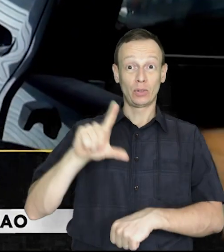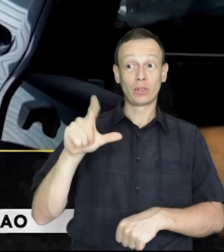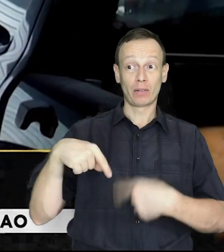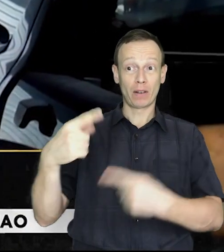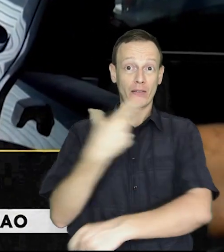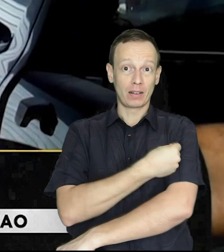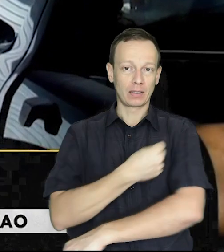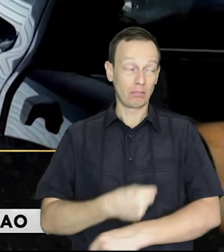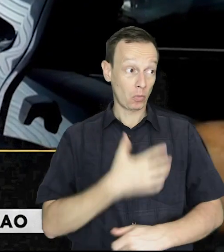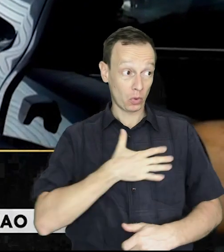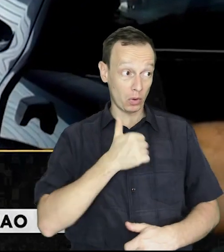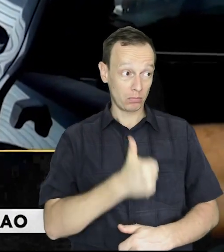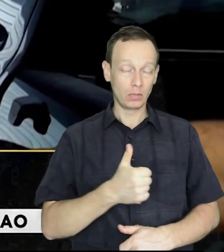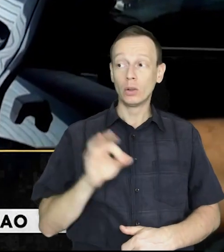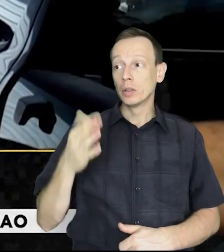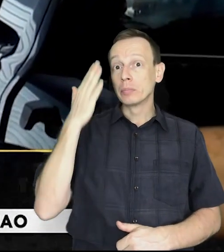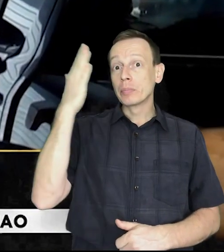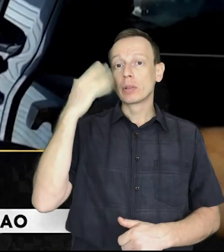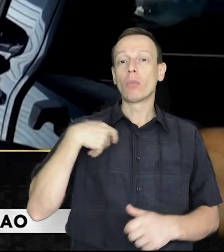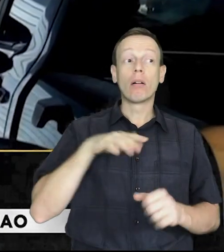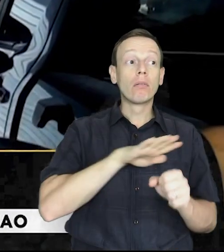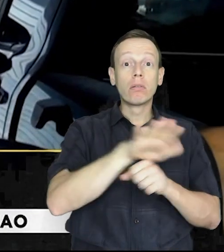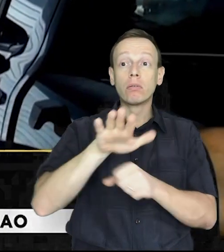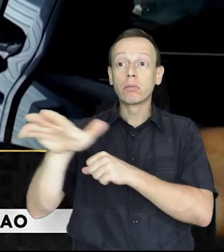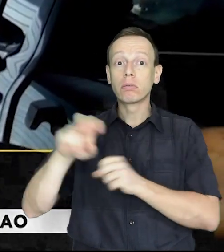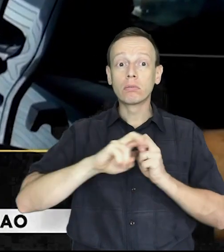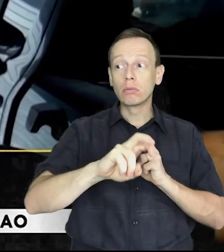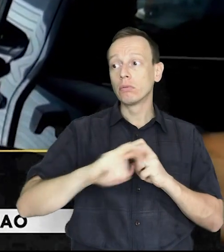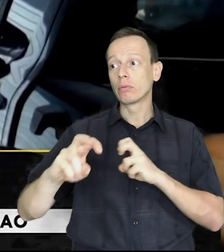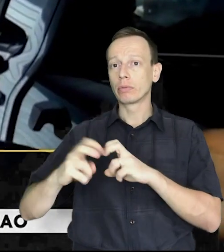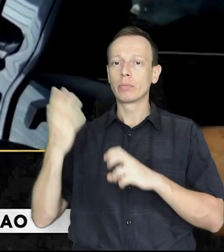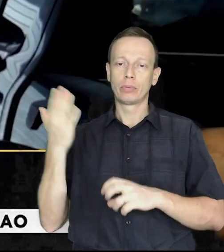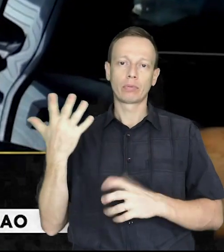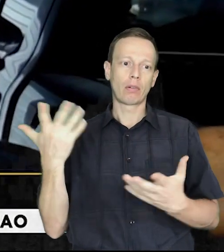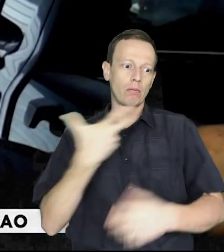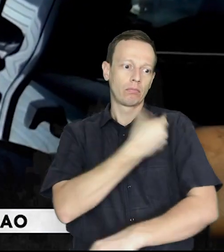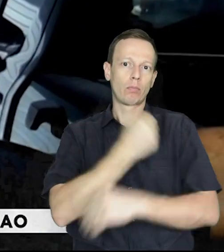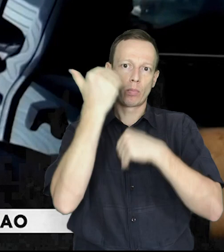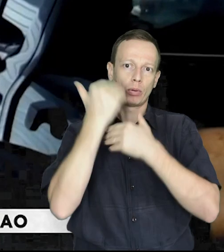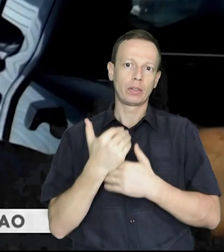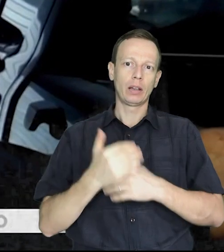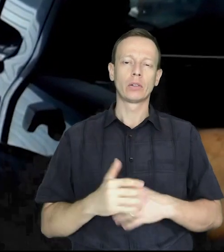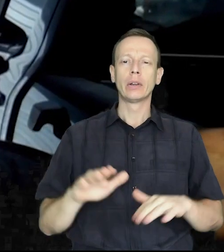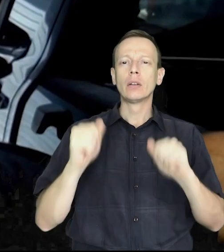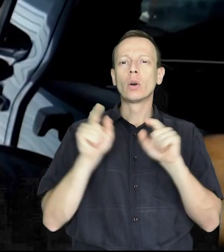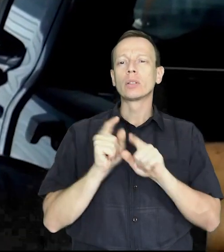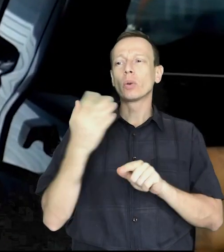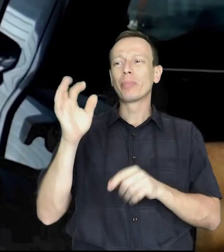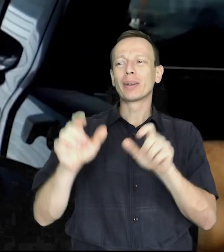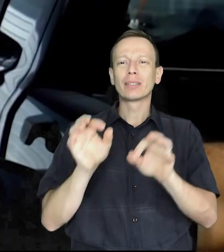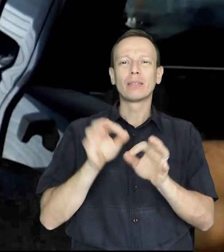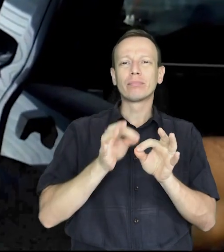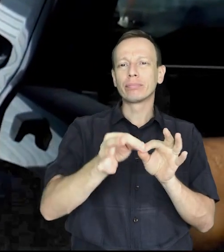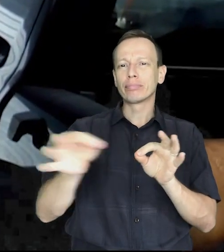vacciner. Et tu es content de te faire vacciner? Ah oui, parce qu'au cas où je fais des déplacements, et au moins je suis vacciné. Faut pas